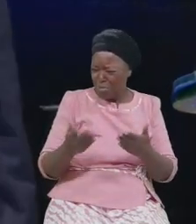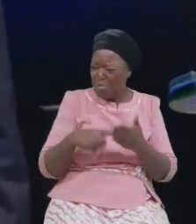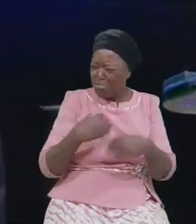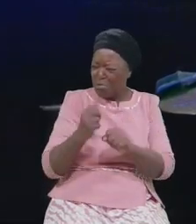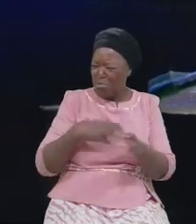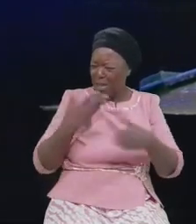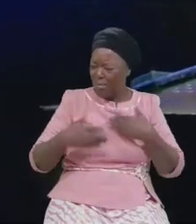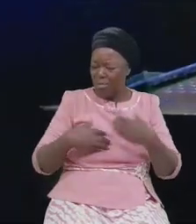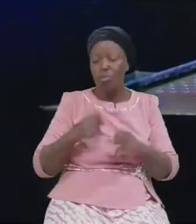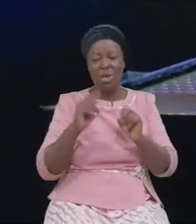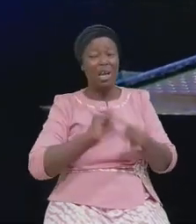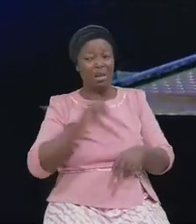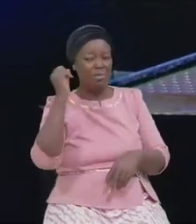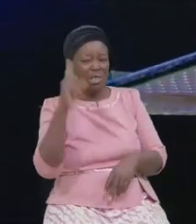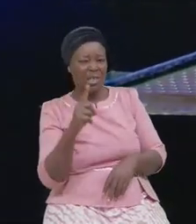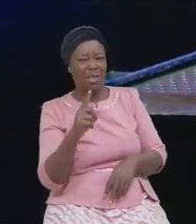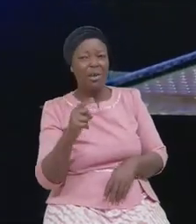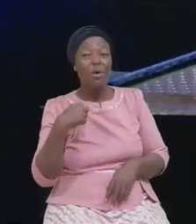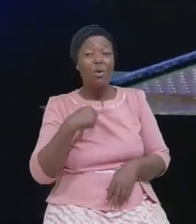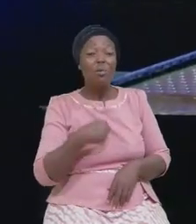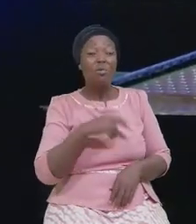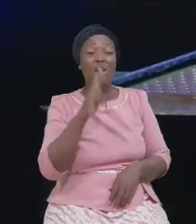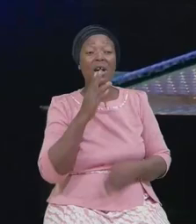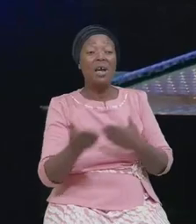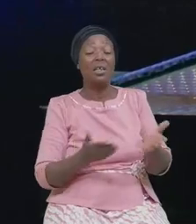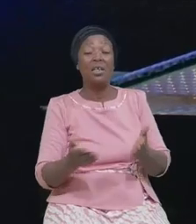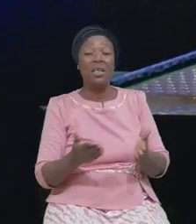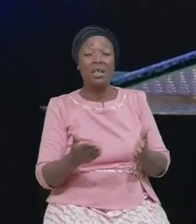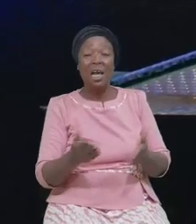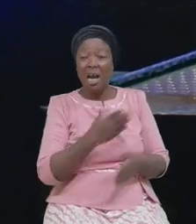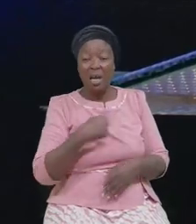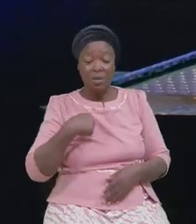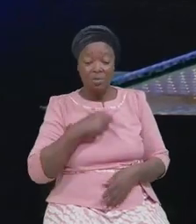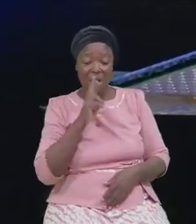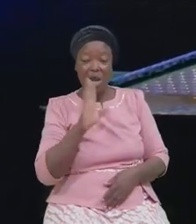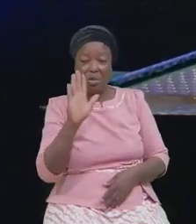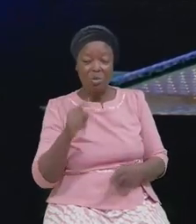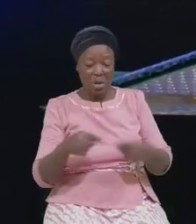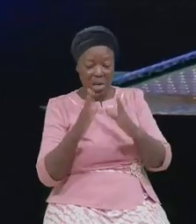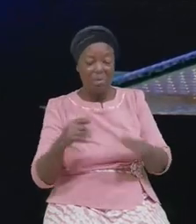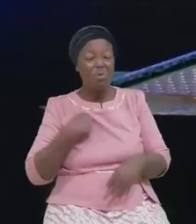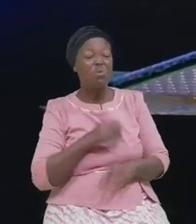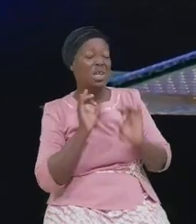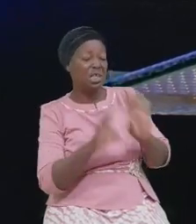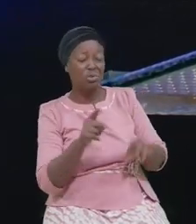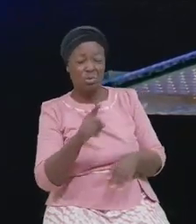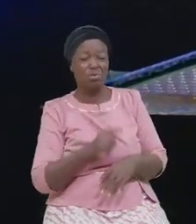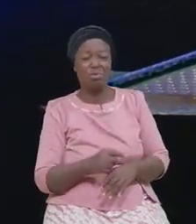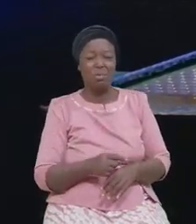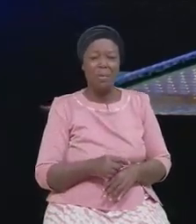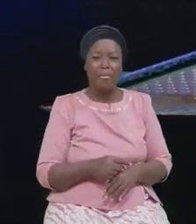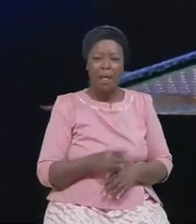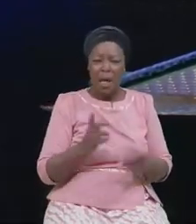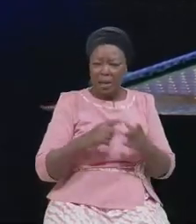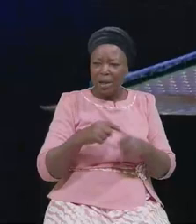ceci. Comprenez, c'est nous qui sommes ici et nous sommes vos ennemis. Nous vous haïssons. Et la façon